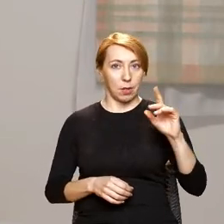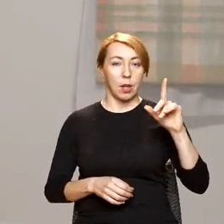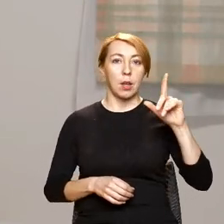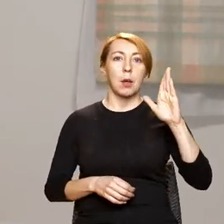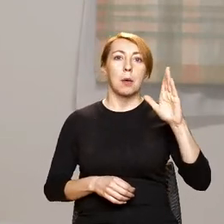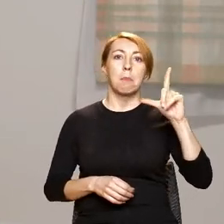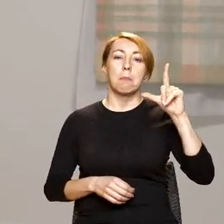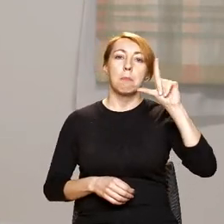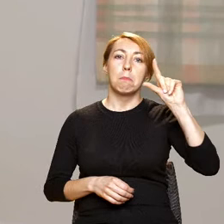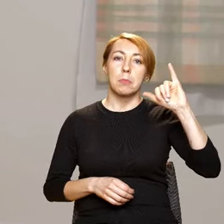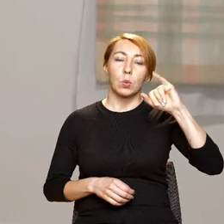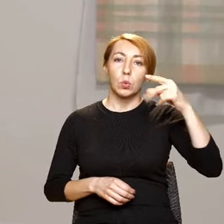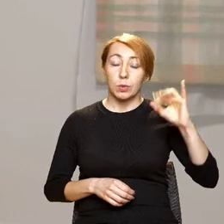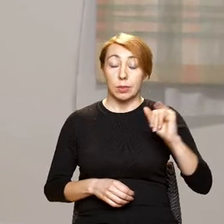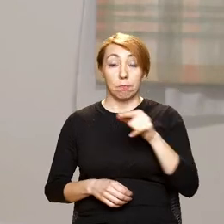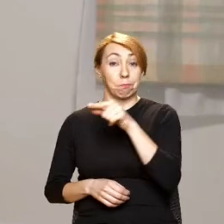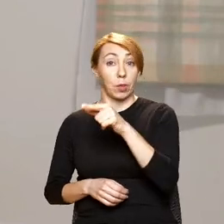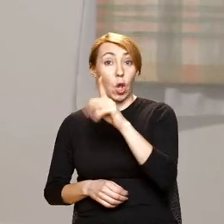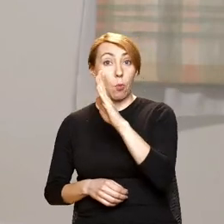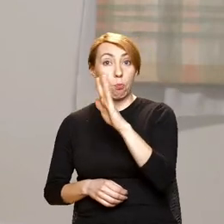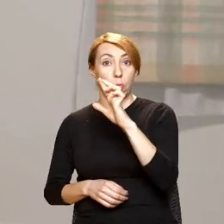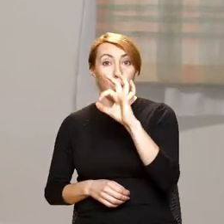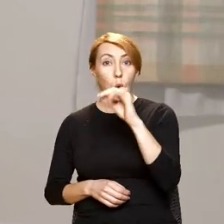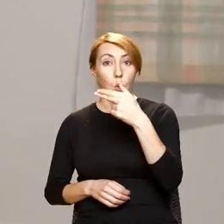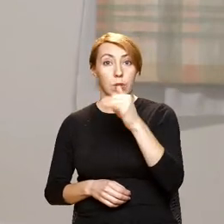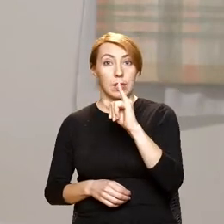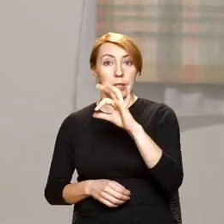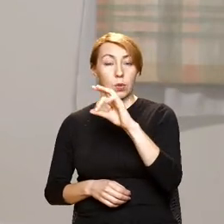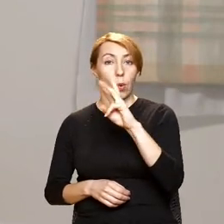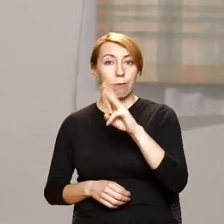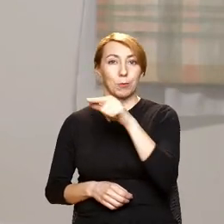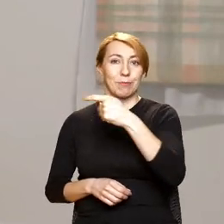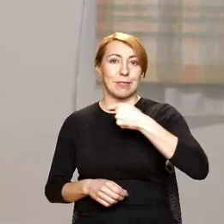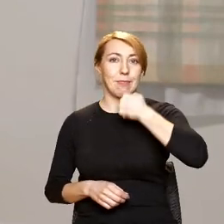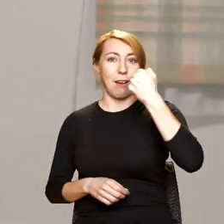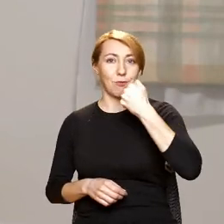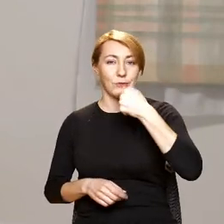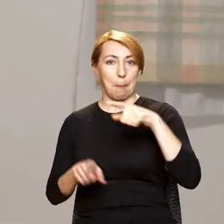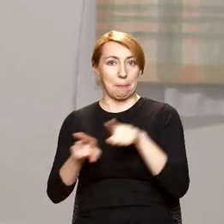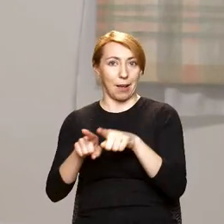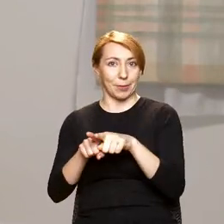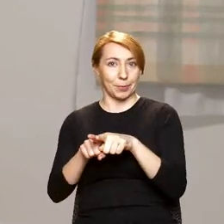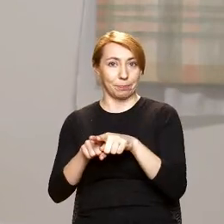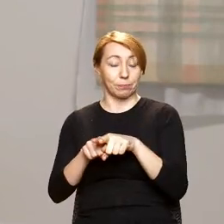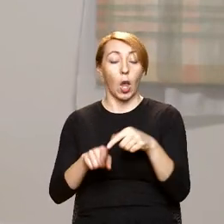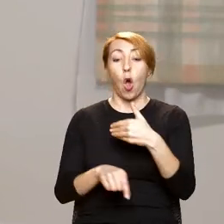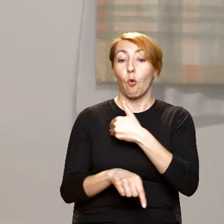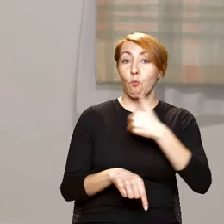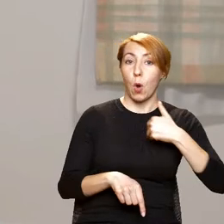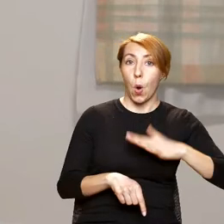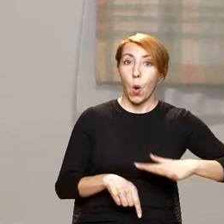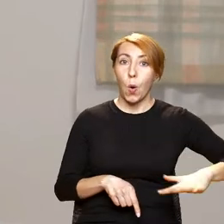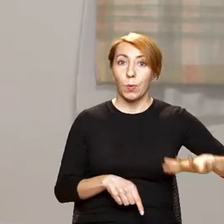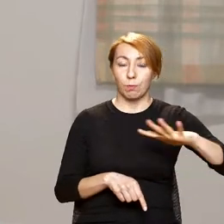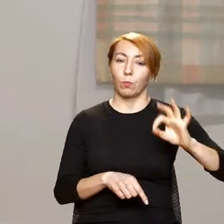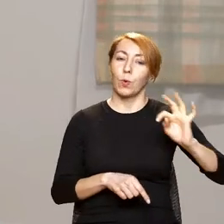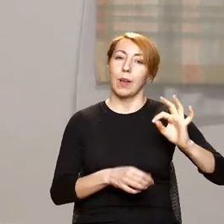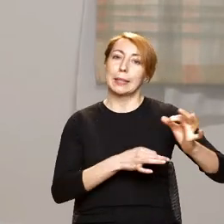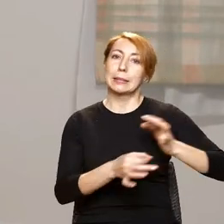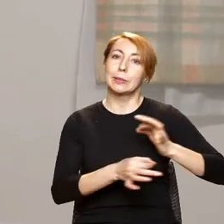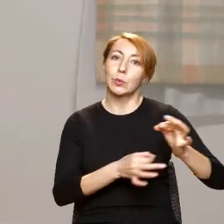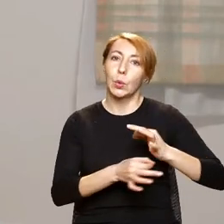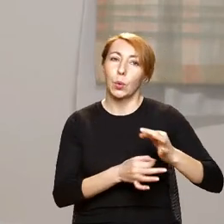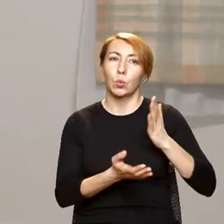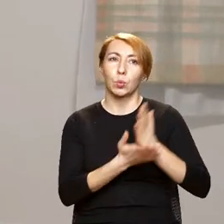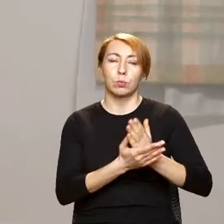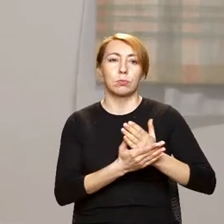jego starszym bratem. ポーランド歴史では、 w Polsce, w historii Polski, pojawiło się